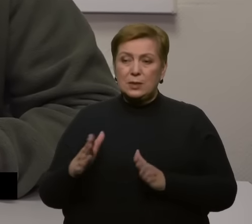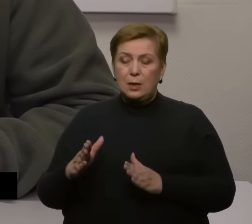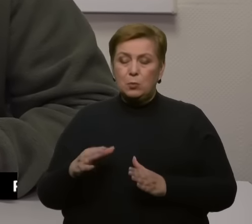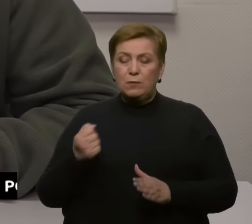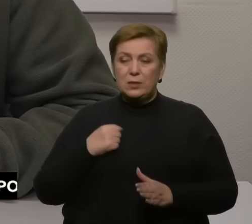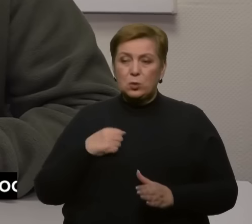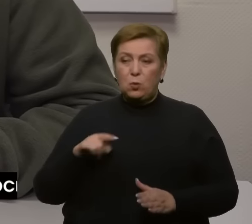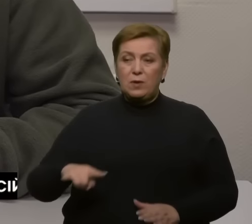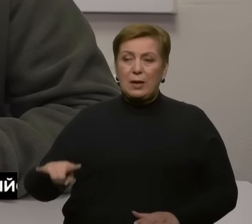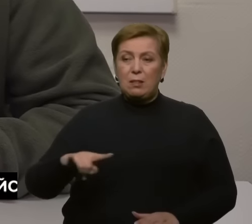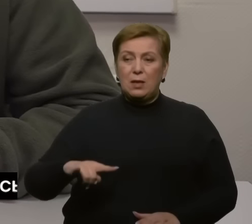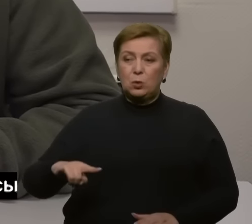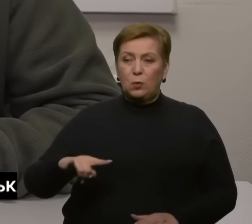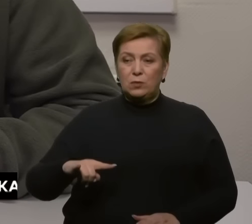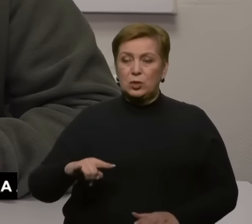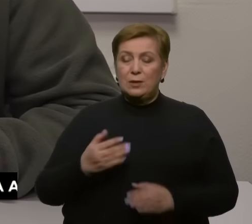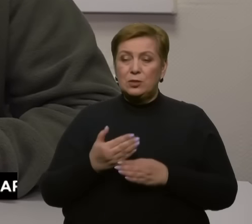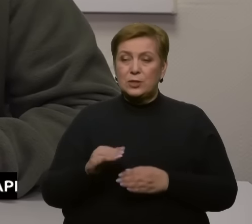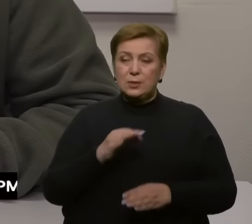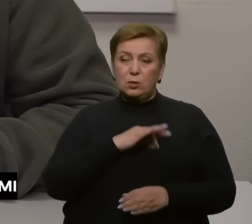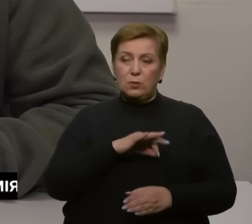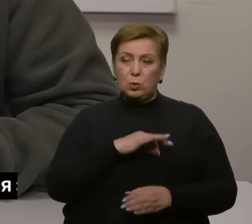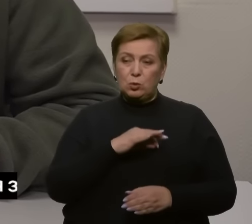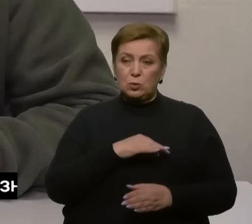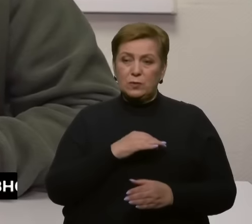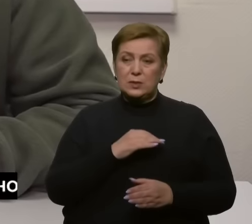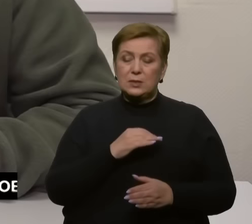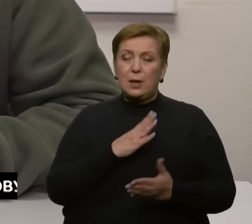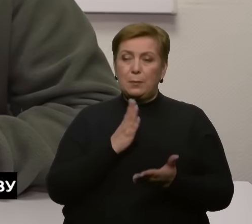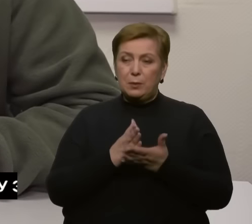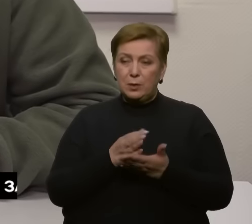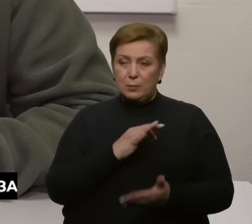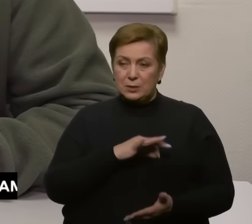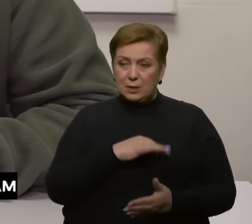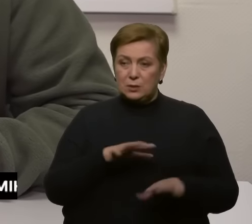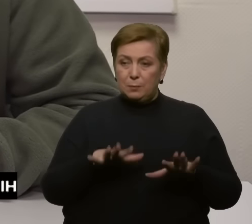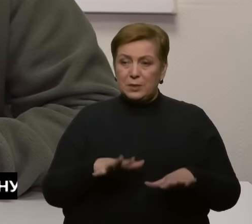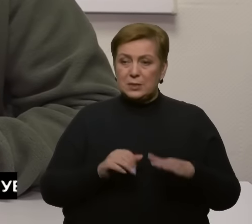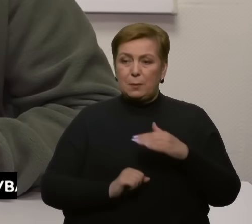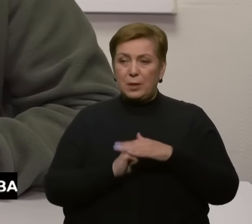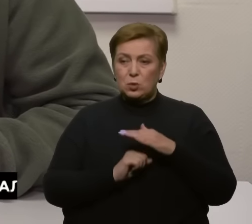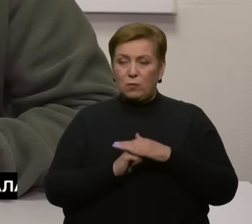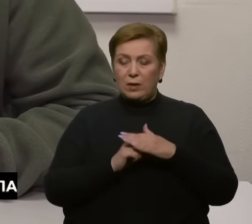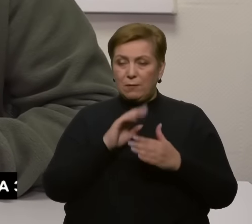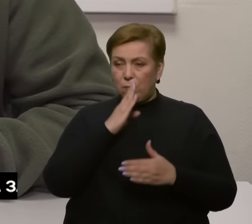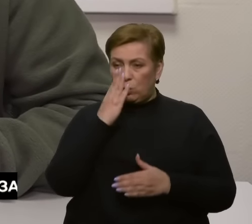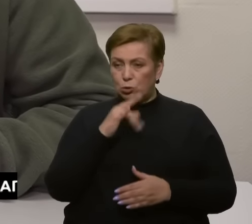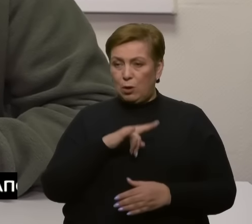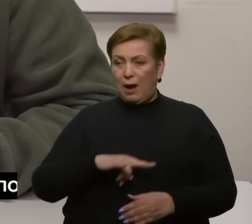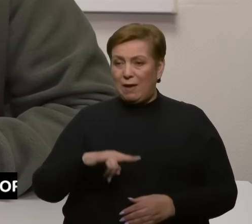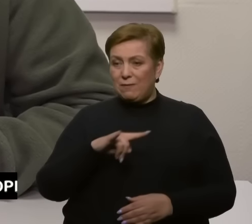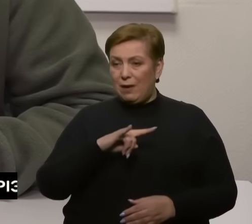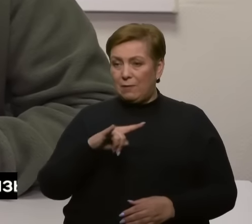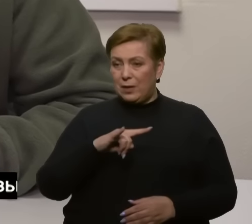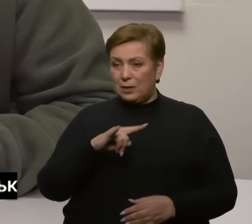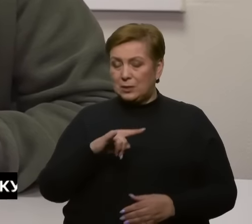литовищ. Частина з них зараз використовується за прямим призначенням, як місце базування ворожої авіації, частина,